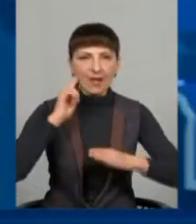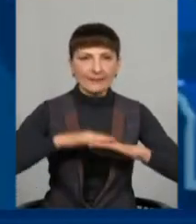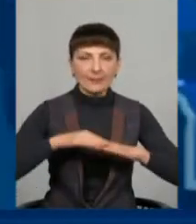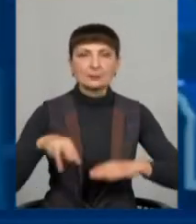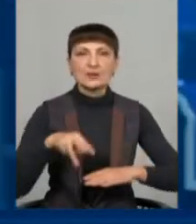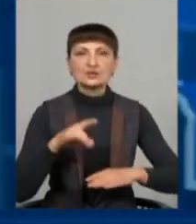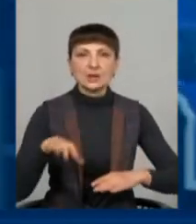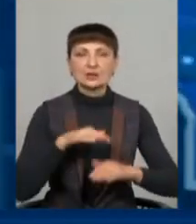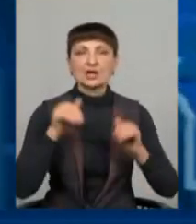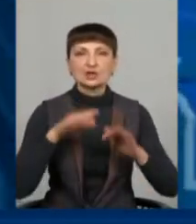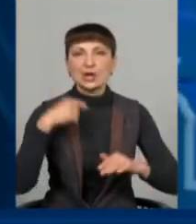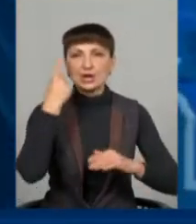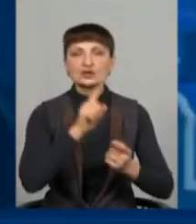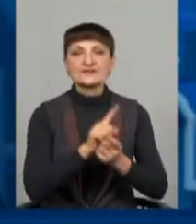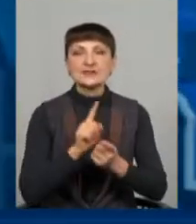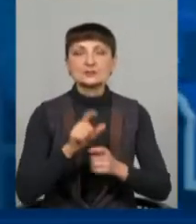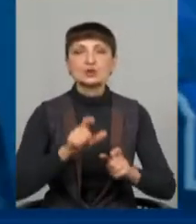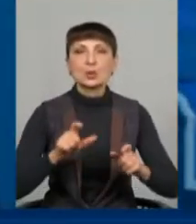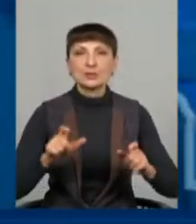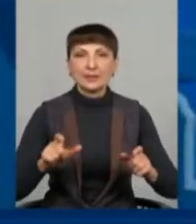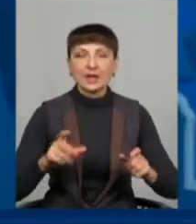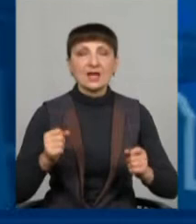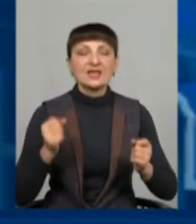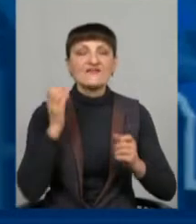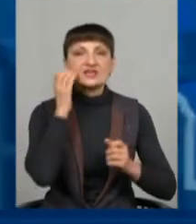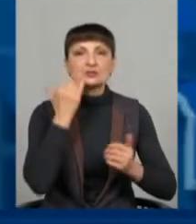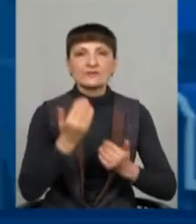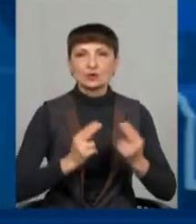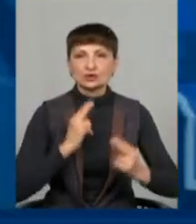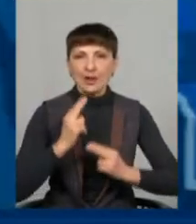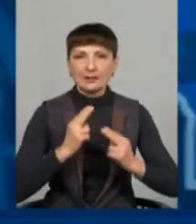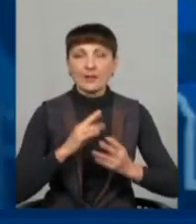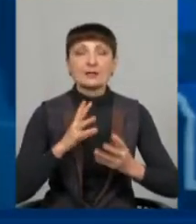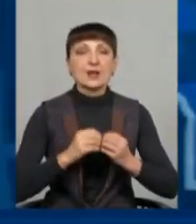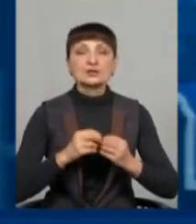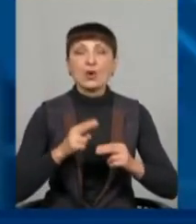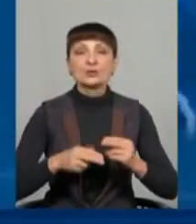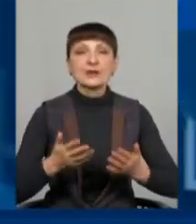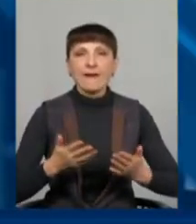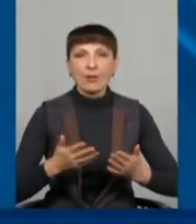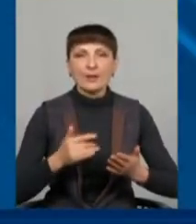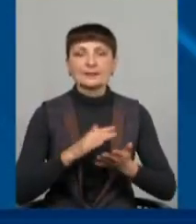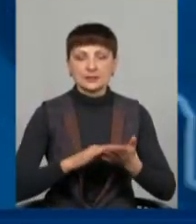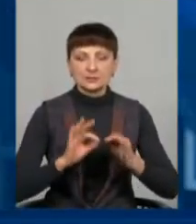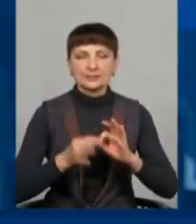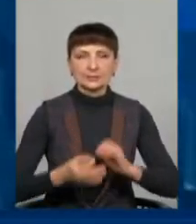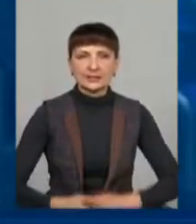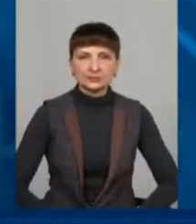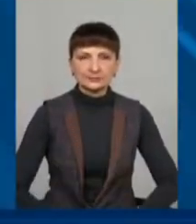Медеуского района решили лично встретиться с вкладчиками и выслушать жалобы. Чем все закончилось, знает Айсара